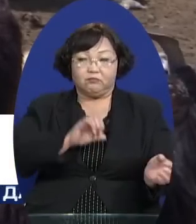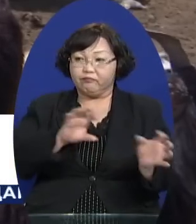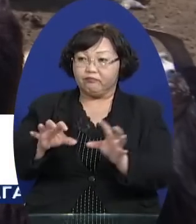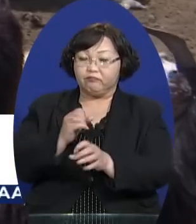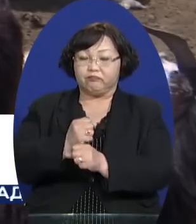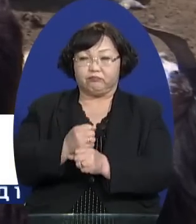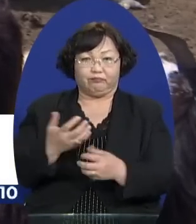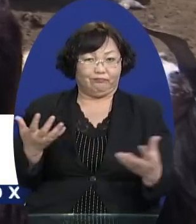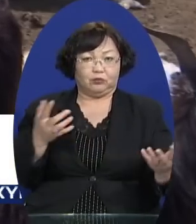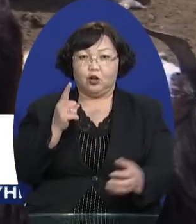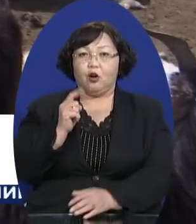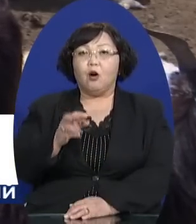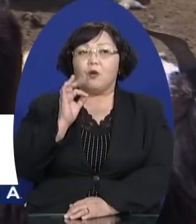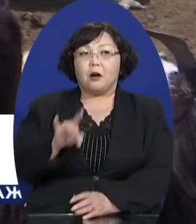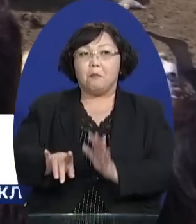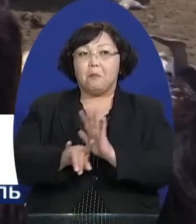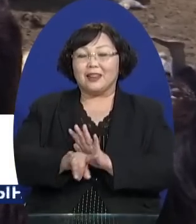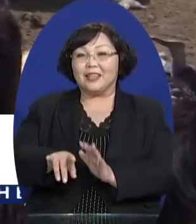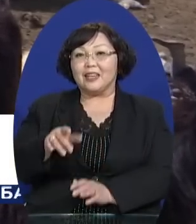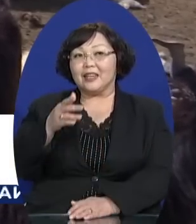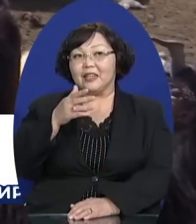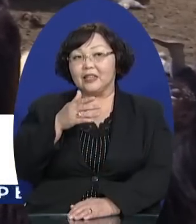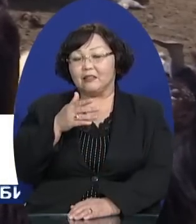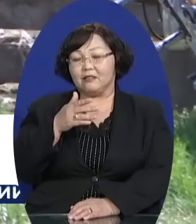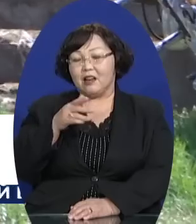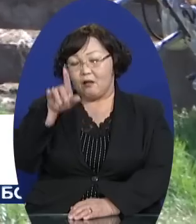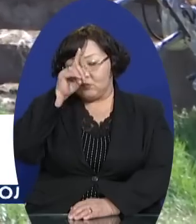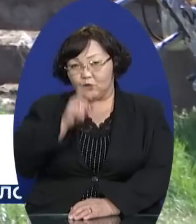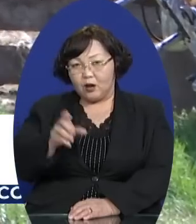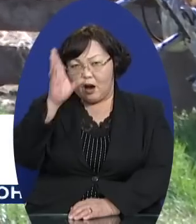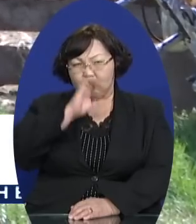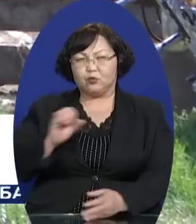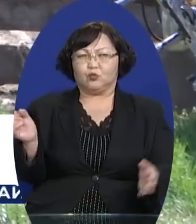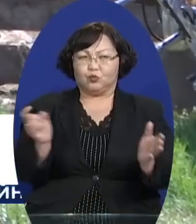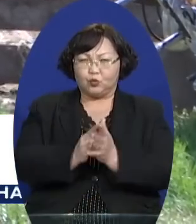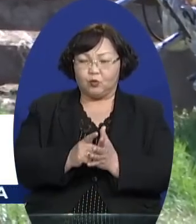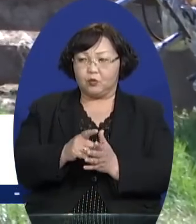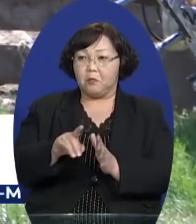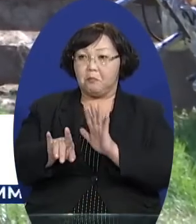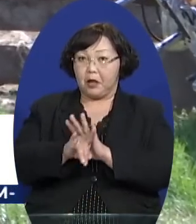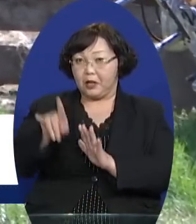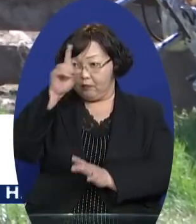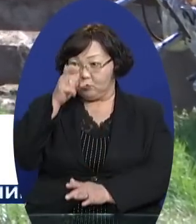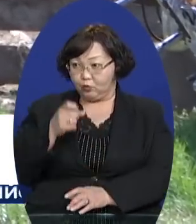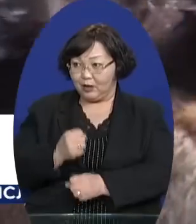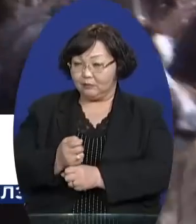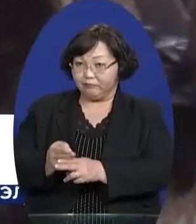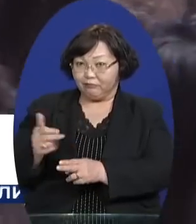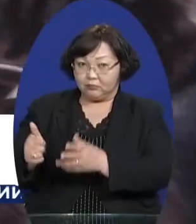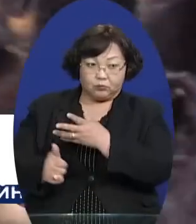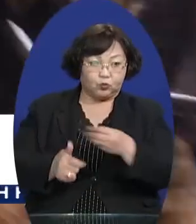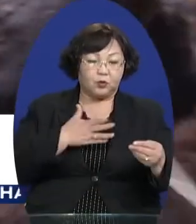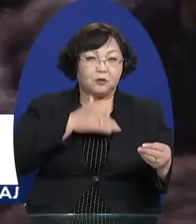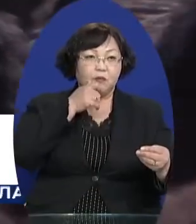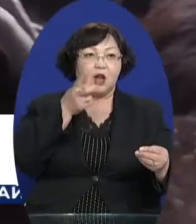Малын эмчийг хүн төрөлхтний эмч гэж өргөмжлөх нь бэ. Хүний эрүүл мэндийг хүнсний аюулгүй байдалтай хамт хяндаг учраас олон улсад нэр хүндтэй мэрэгжил юм. Манай